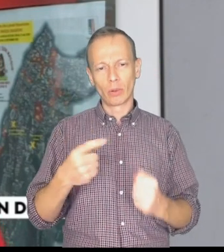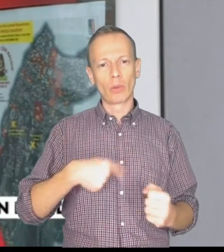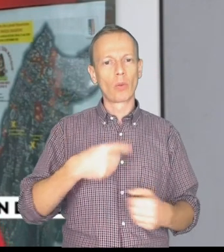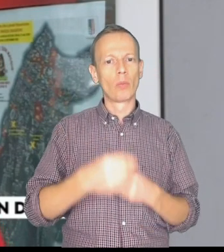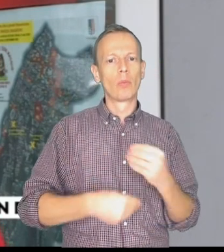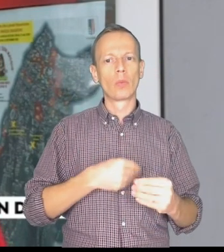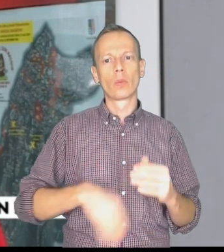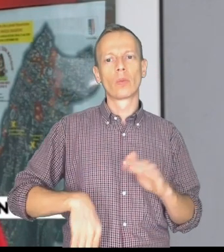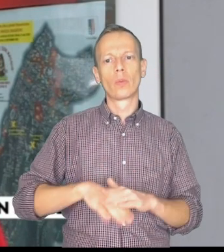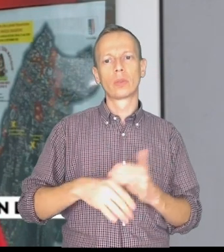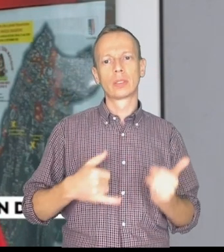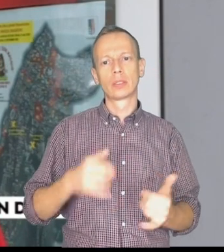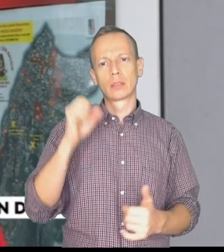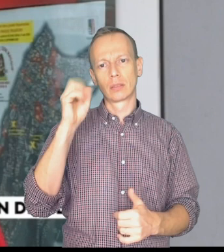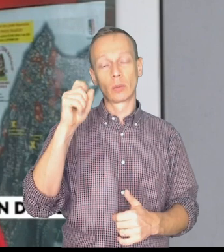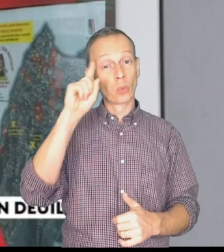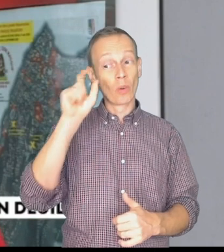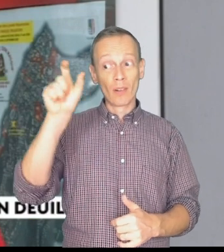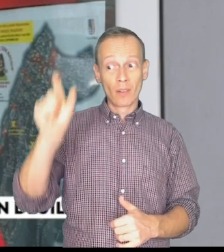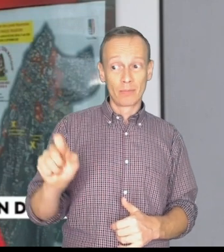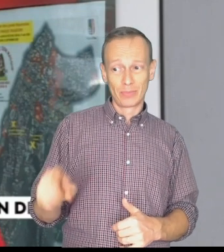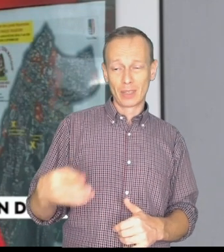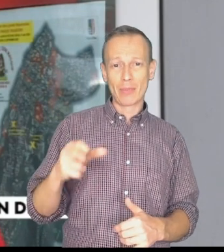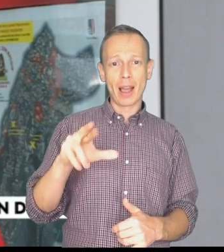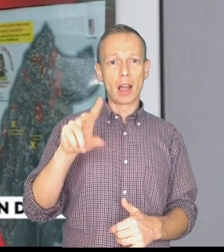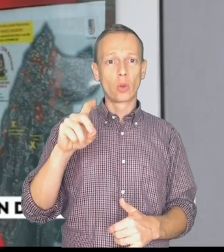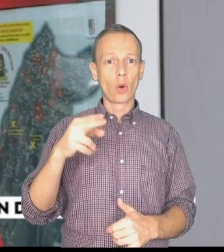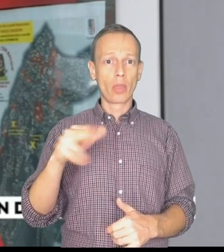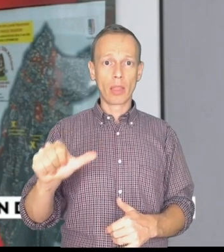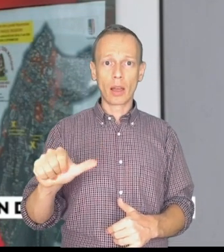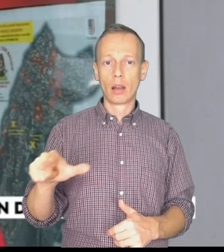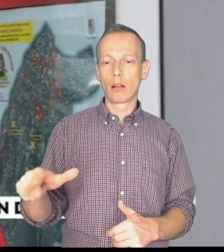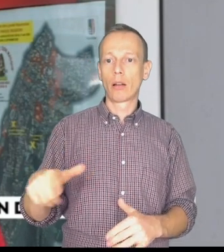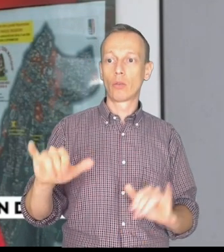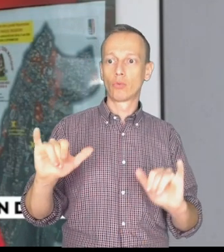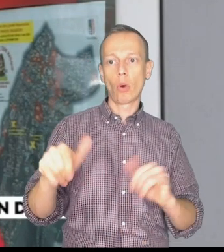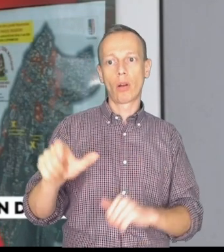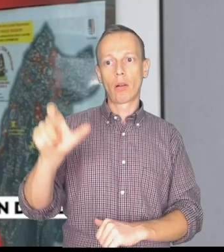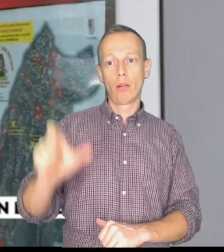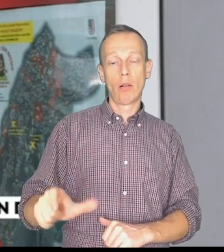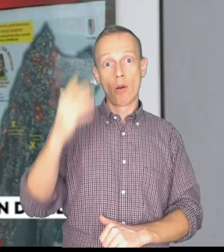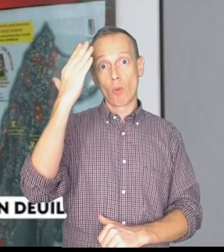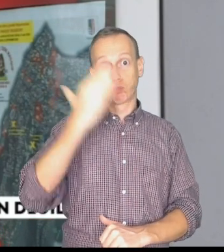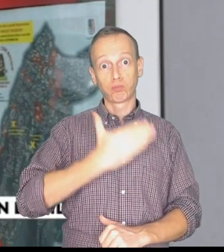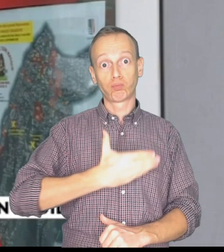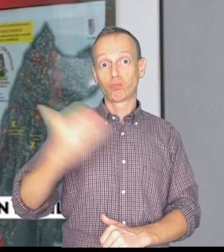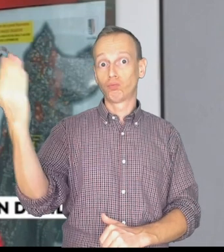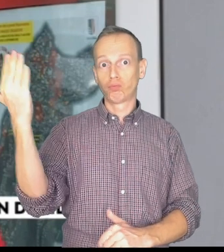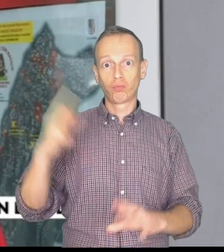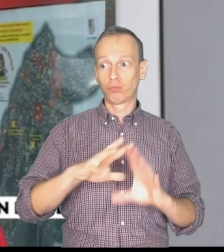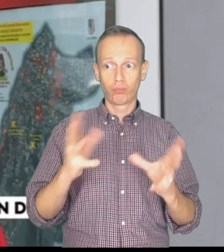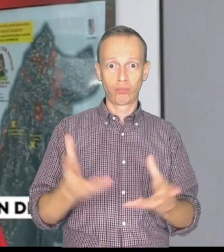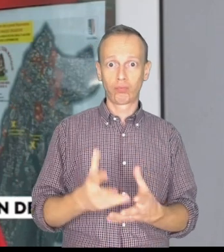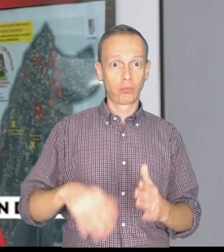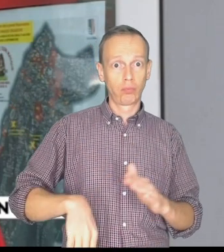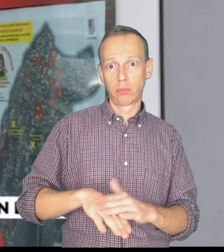football polynésien parce que Diego Maradona quand même est quelqu'un d'un joueur très, très, très renommé dans le